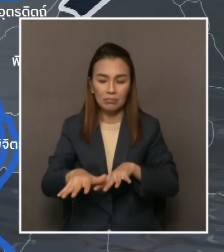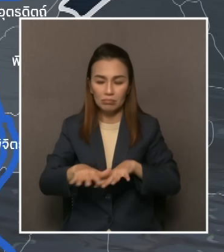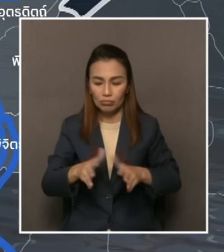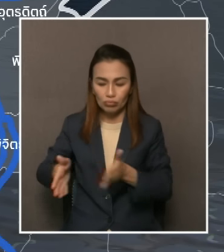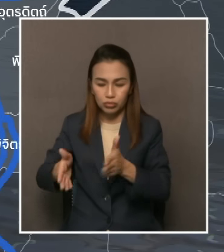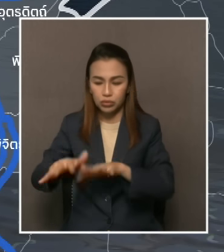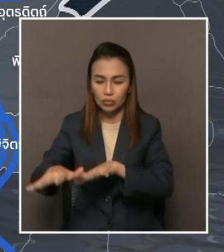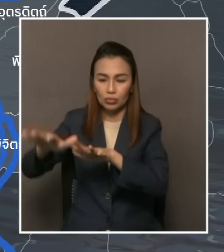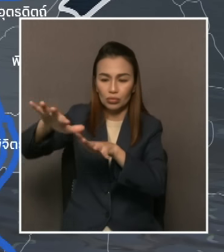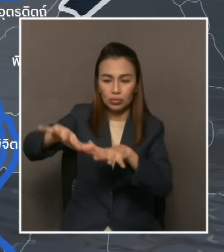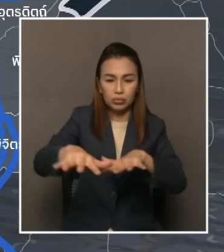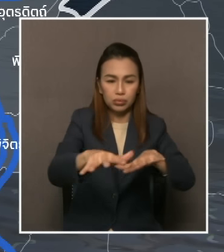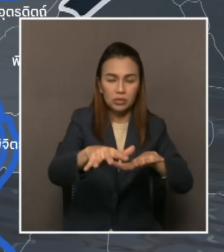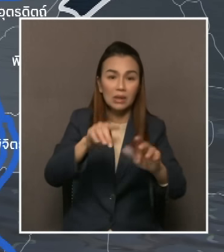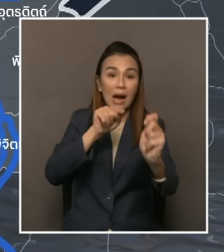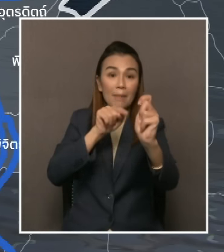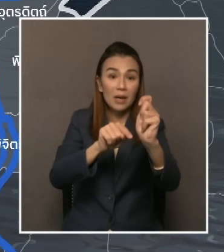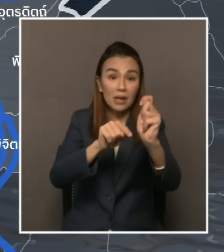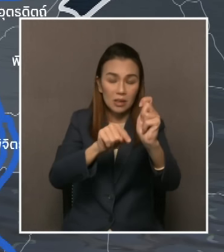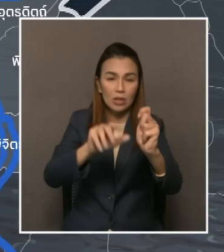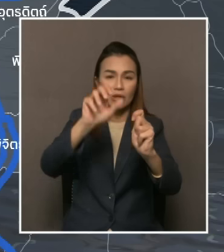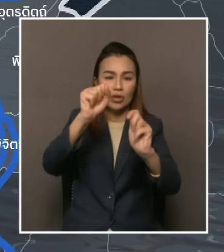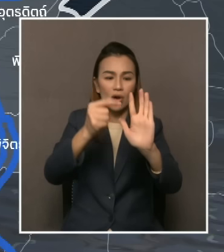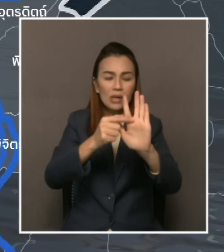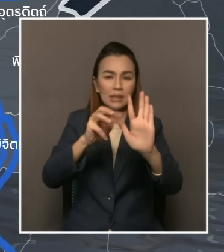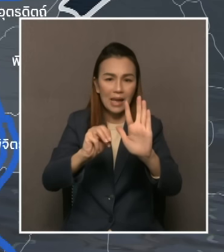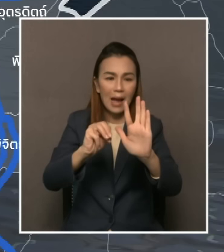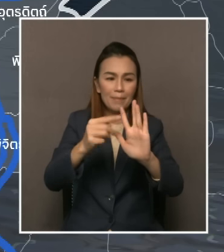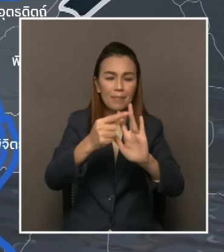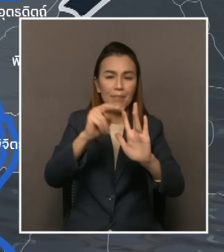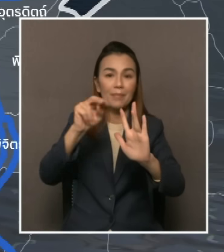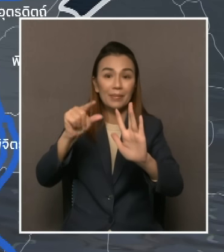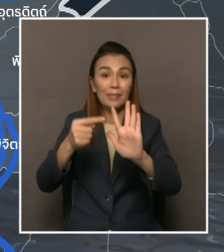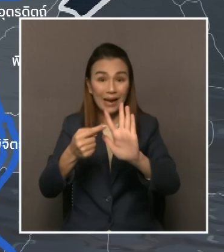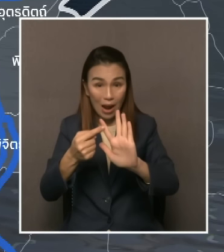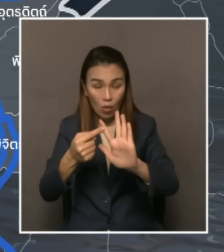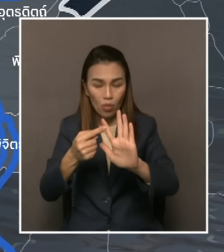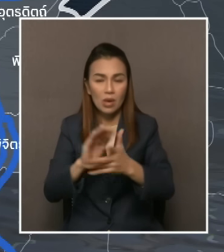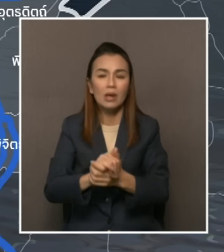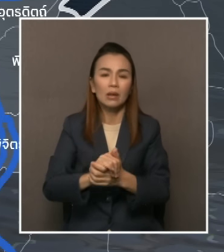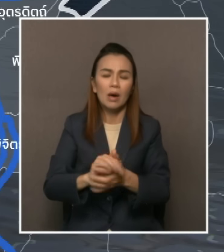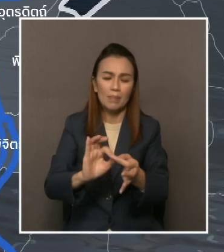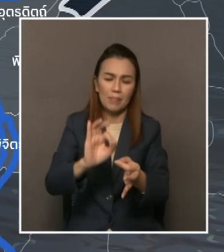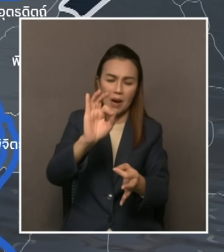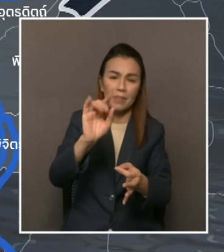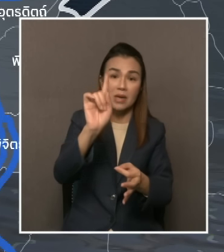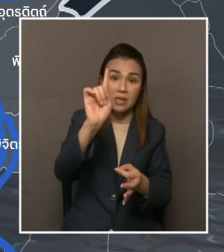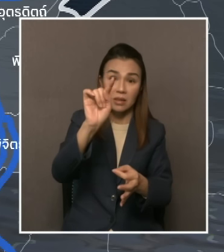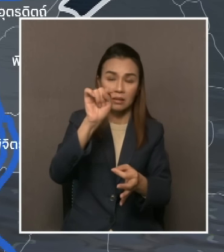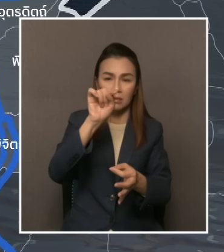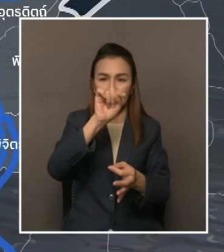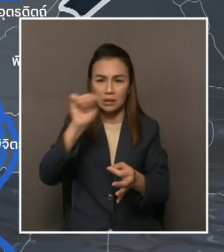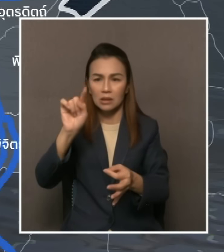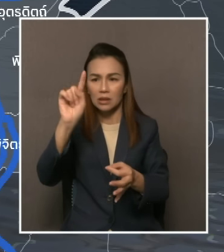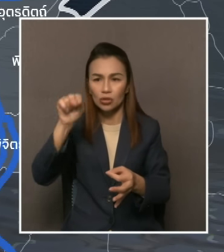ทร่มต่ำอำเภอร์ ง่าว ปริมาณ 1 เมตรถึง 1 เมตร 30 เซนติเมตรในช่งวันที่ 24